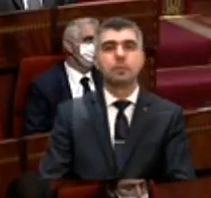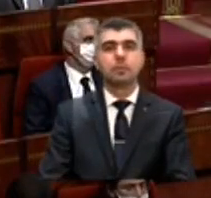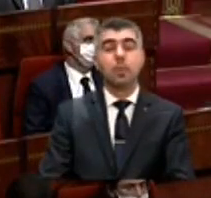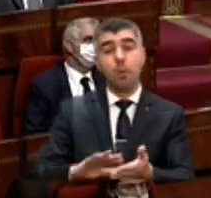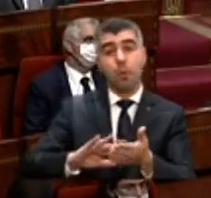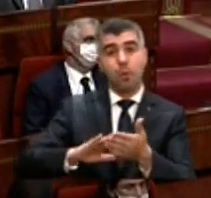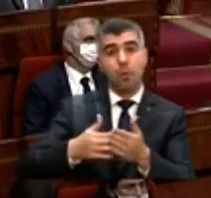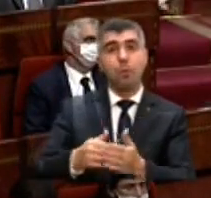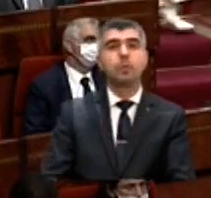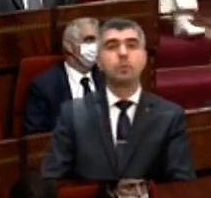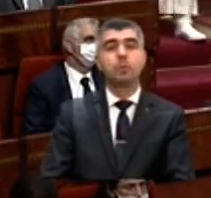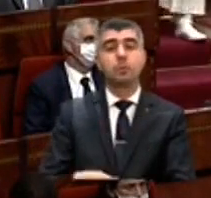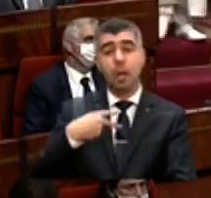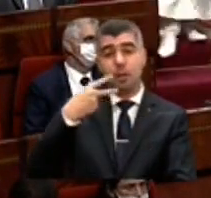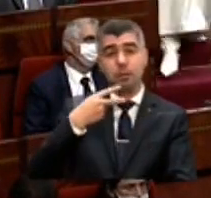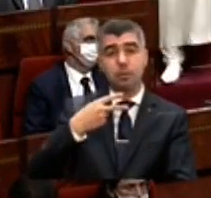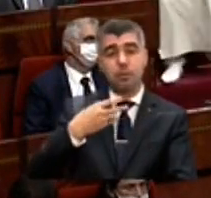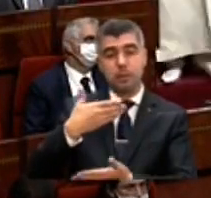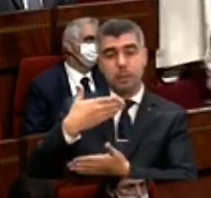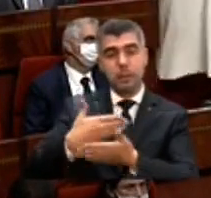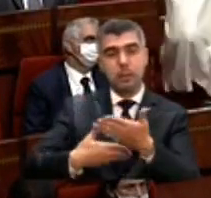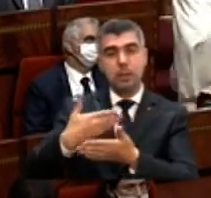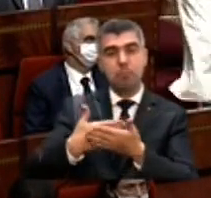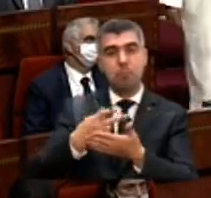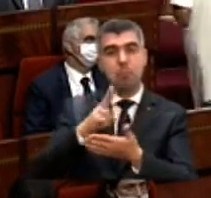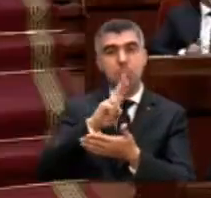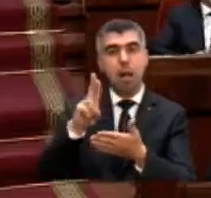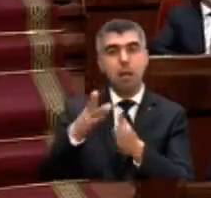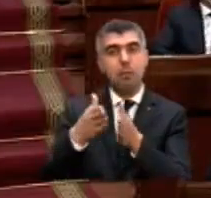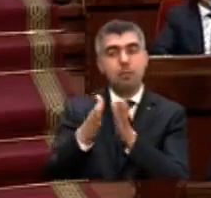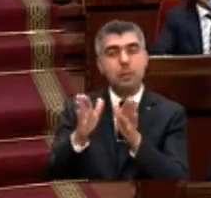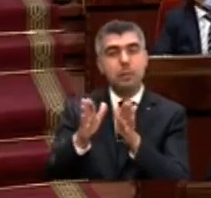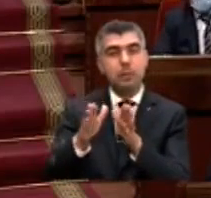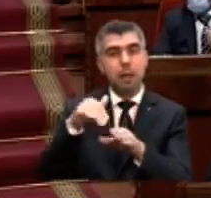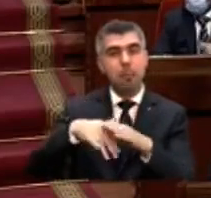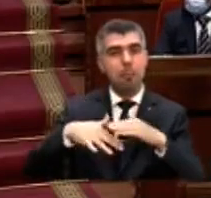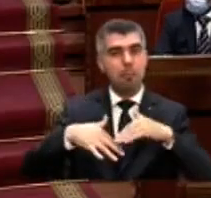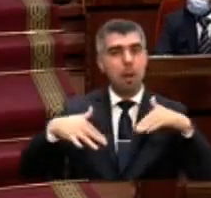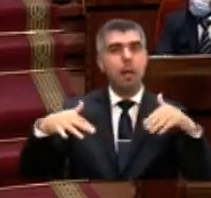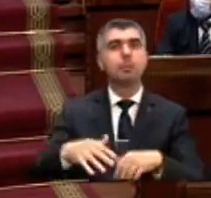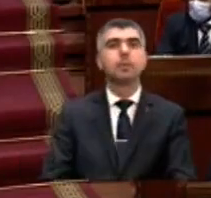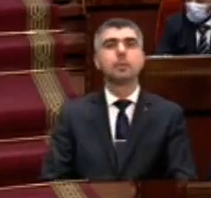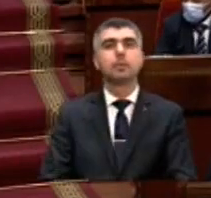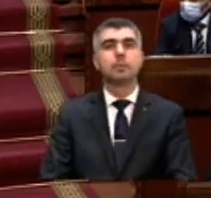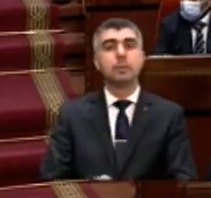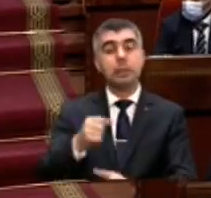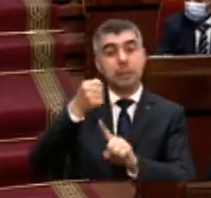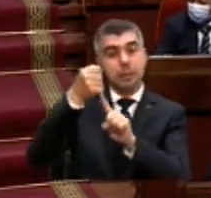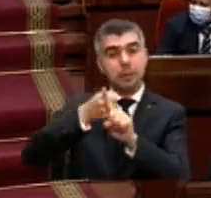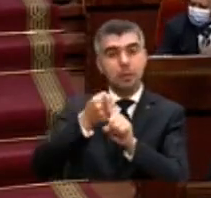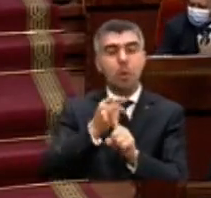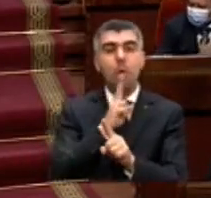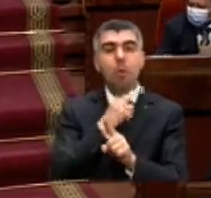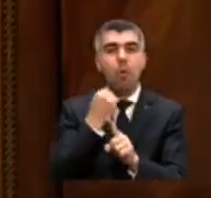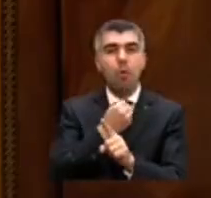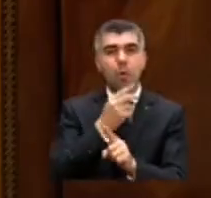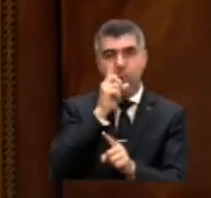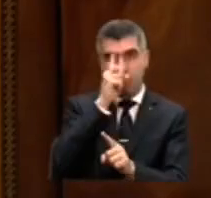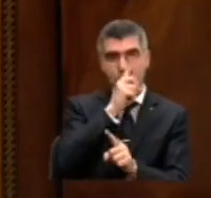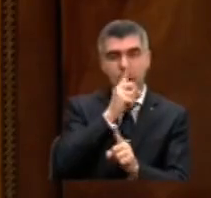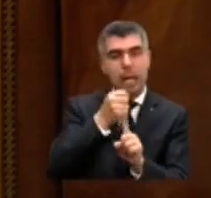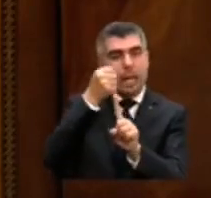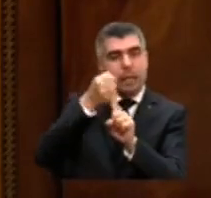مضامين الخطاب الملكي السامي. بمناسبة افتتاح هذه الولاية التشريعية، ستعمل الحكومة أيضا على تنفيذ إصلاح